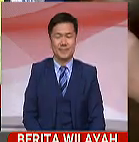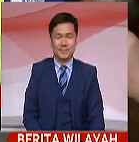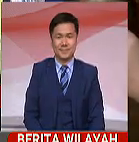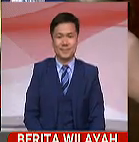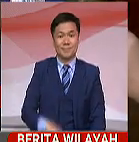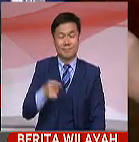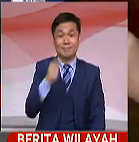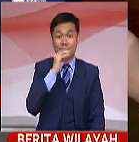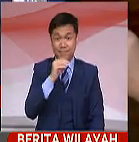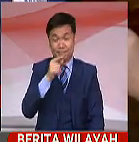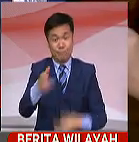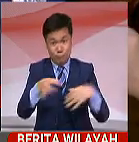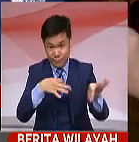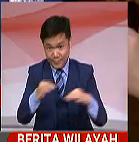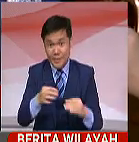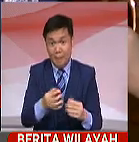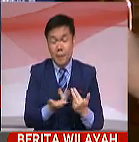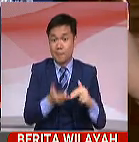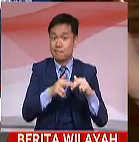Dan kita akan tambahkan